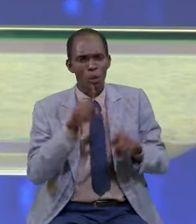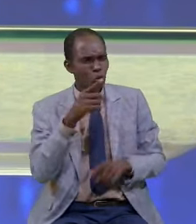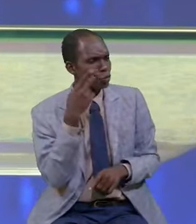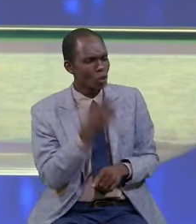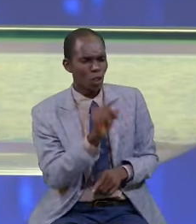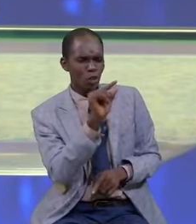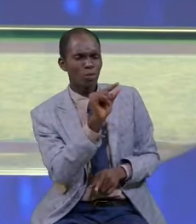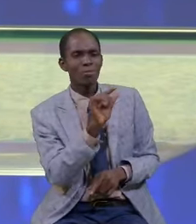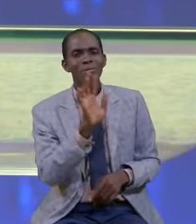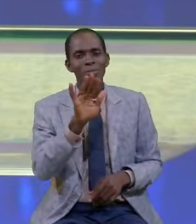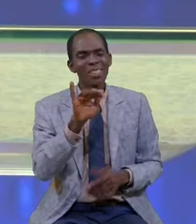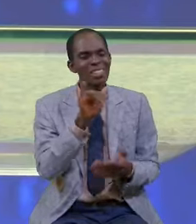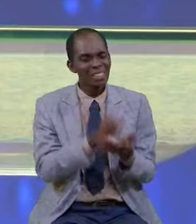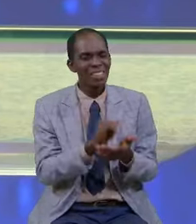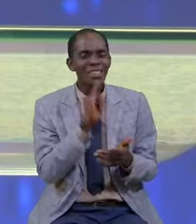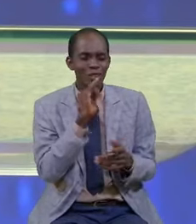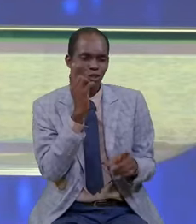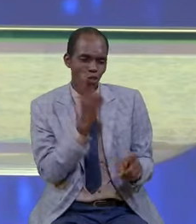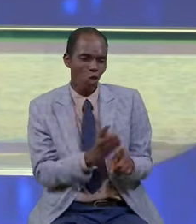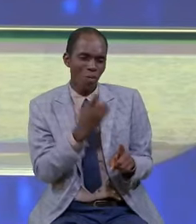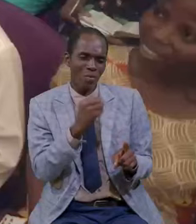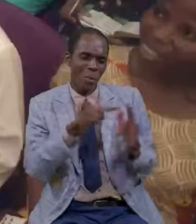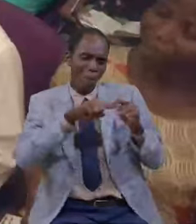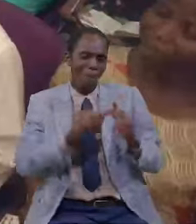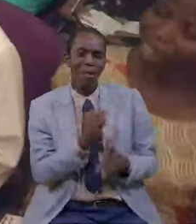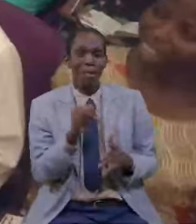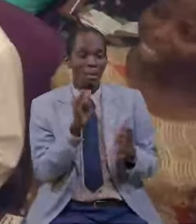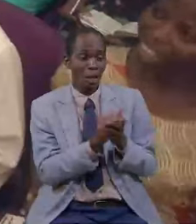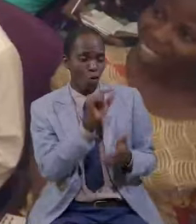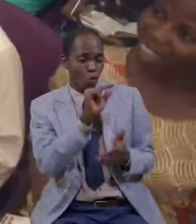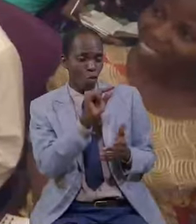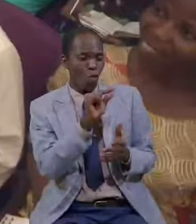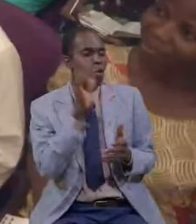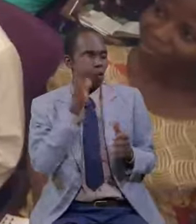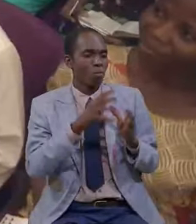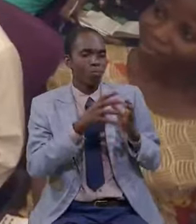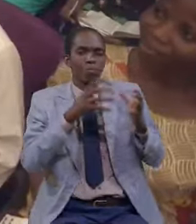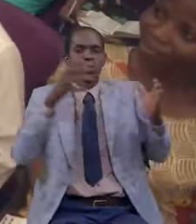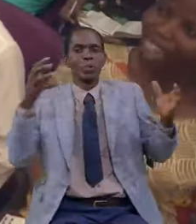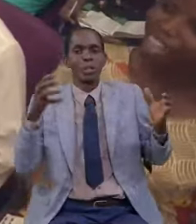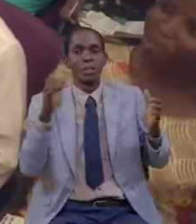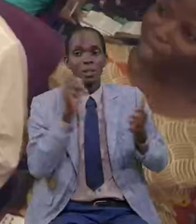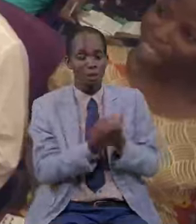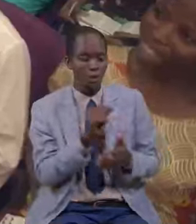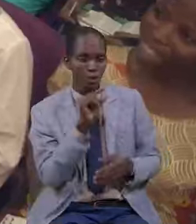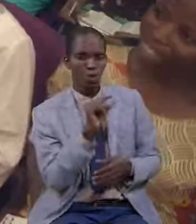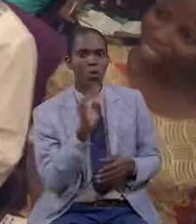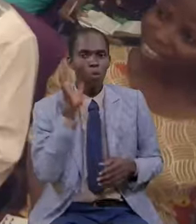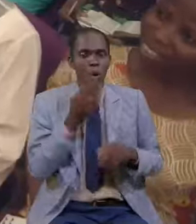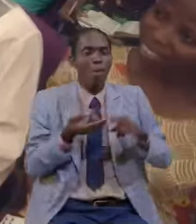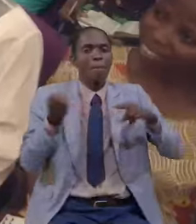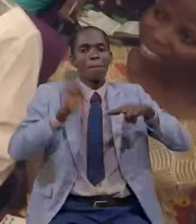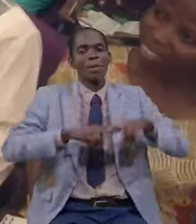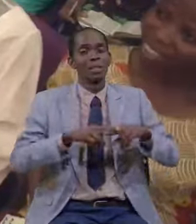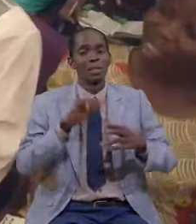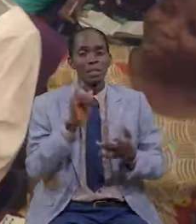un petit nuage. Ça, c'est le commencement. La chose là va s'élargir. La chose là va se multiplier. La